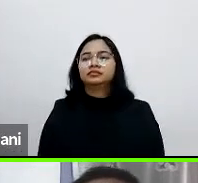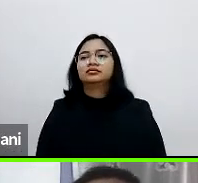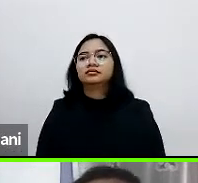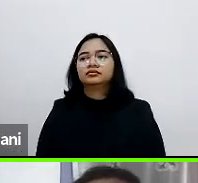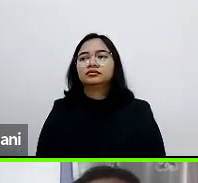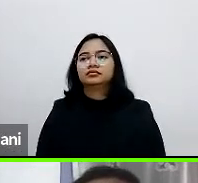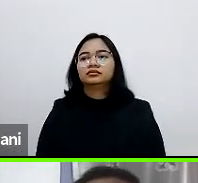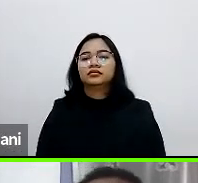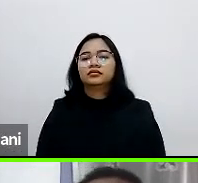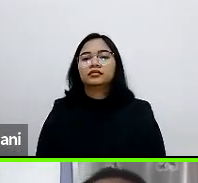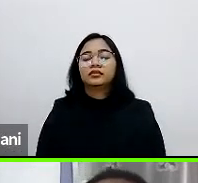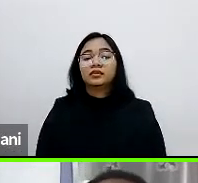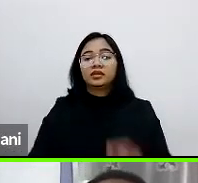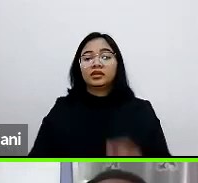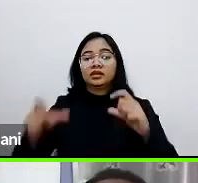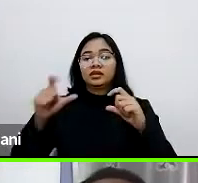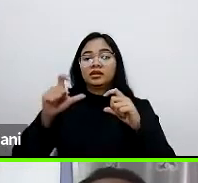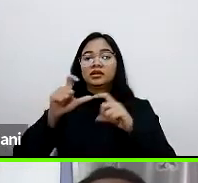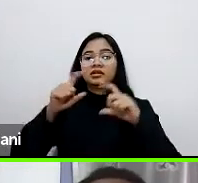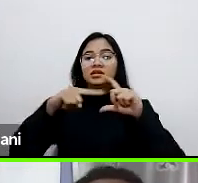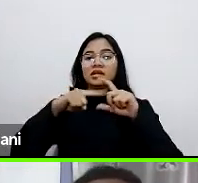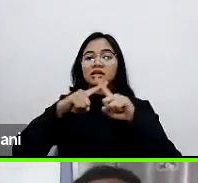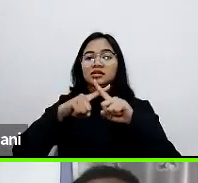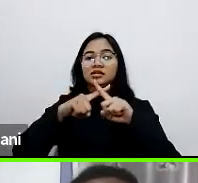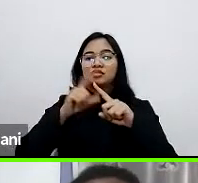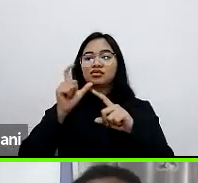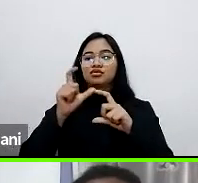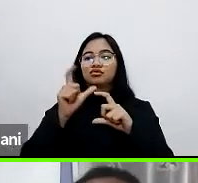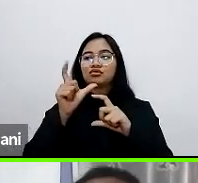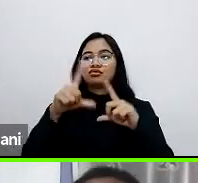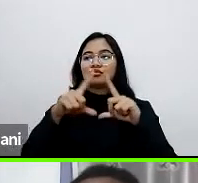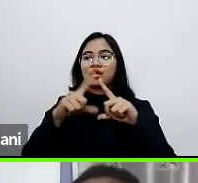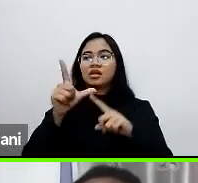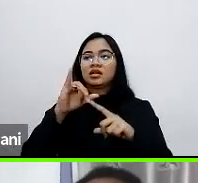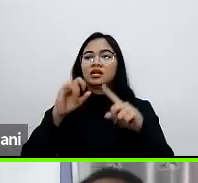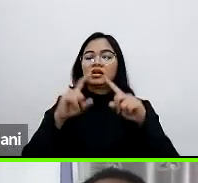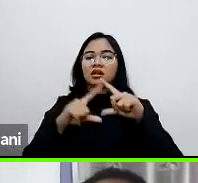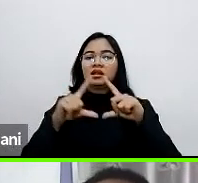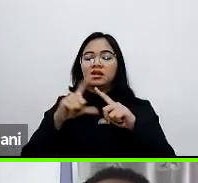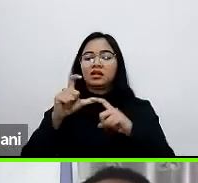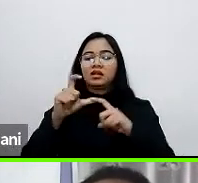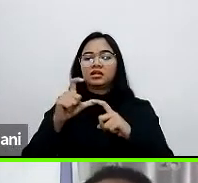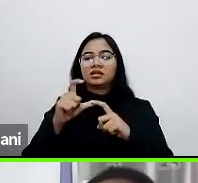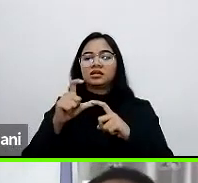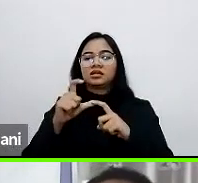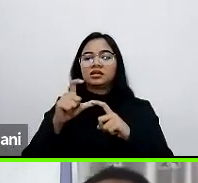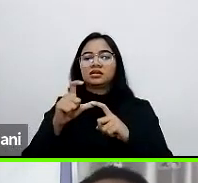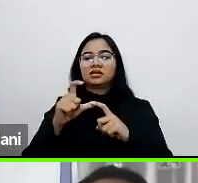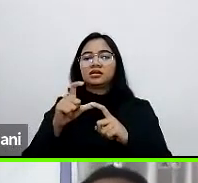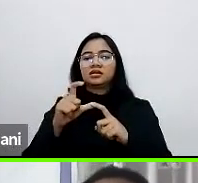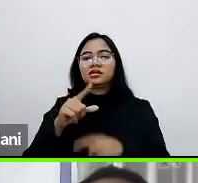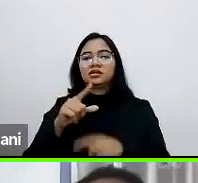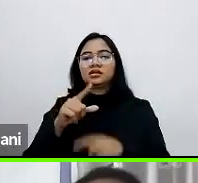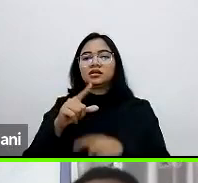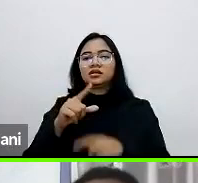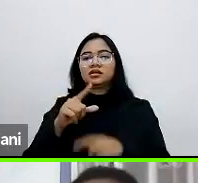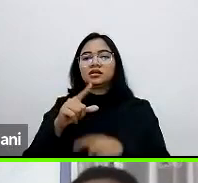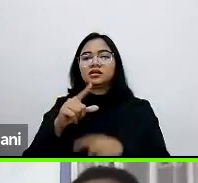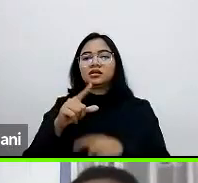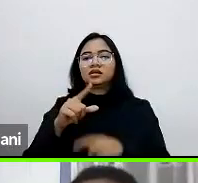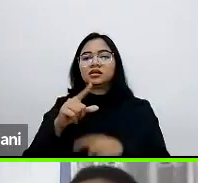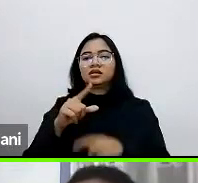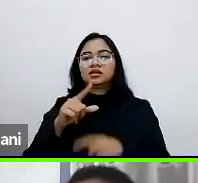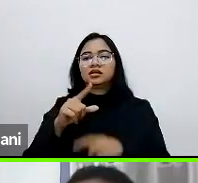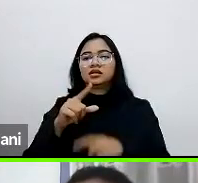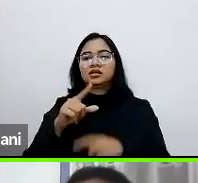sebagai sesuatu yang tabu, jadi disembunyi-sembunyikan, dibicarakan, padahal dulu itu dirayakan di dalam ritual-ritual dan diberikan nasihat kepada